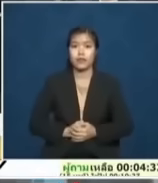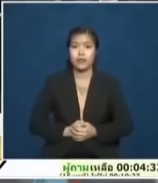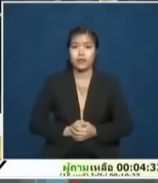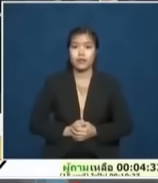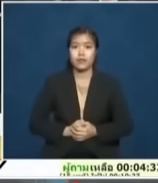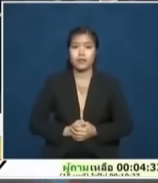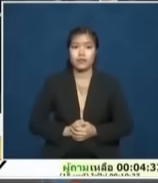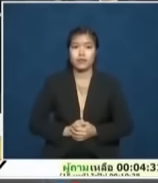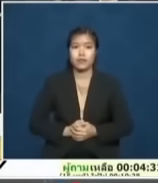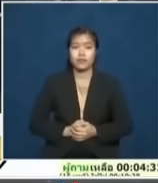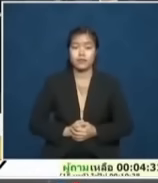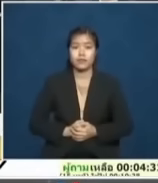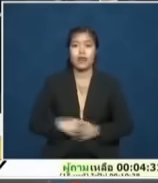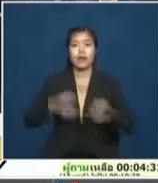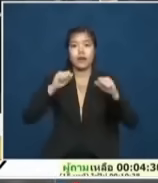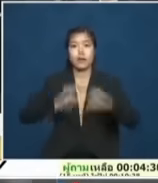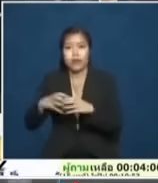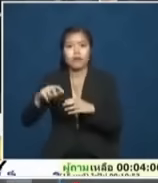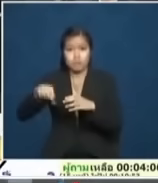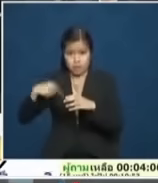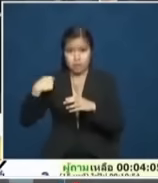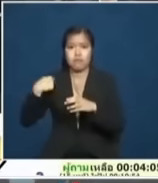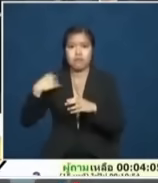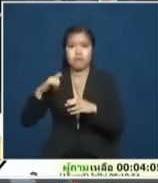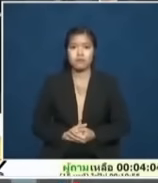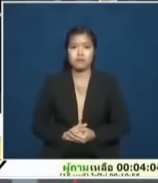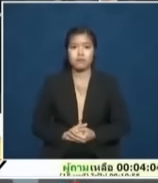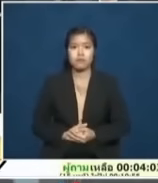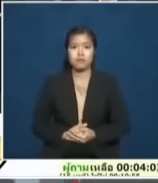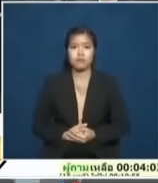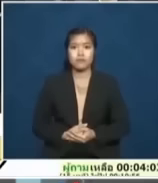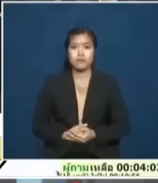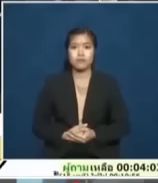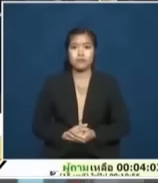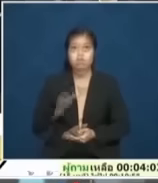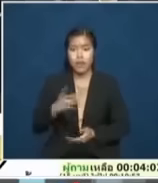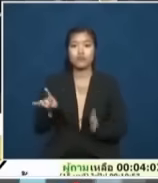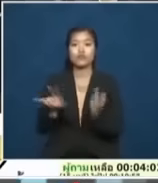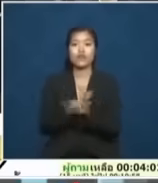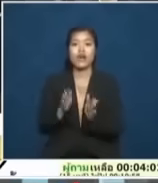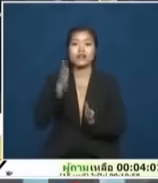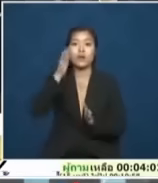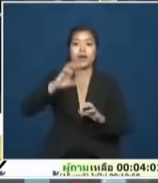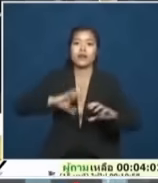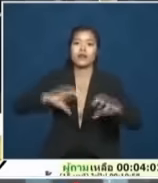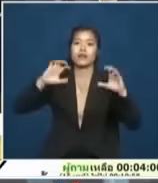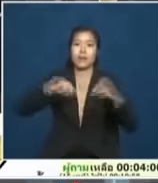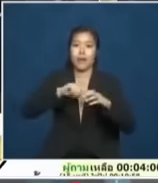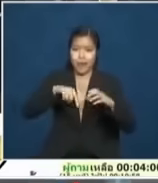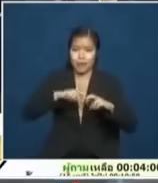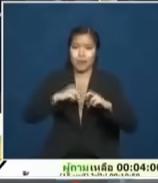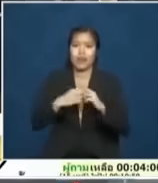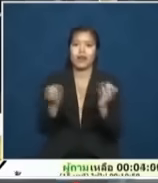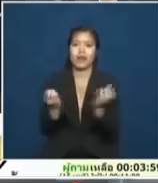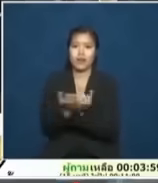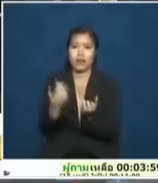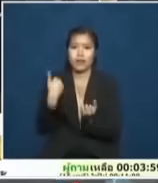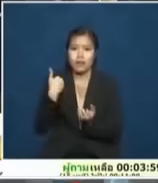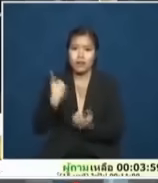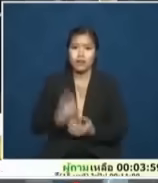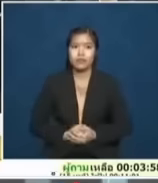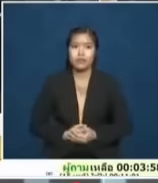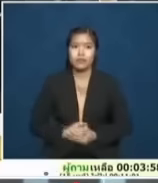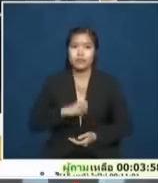ที่แนวร่วมม็อบ3นิ้วเนี่ยโดน ค ่ะก็หยิบมาโจมตีนะแล้วก็พูดถึงชั้น14นิดนึงปรากฏ